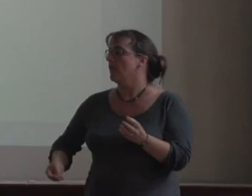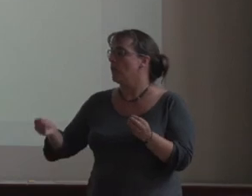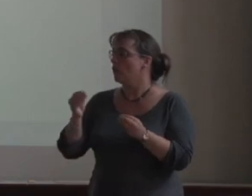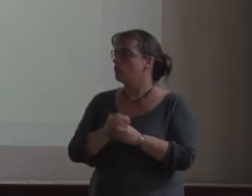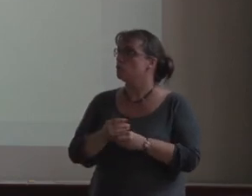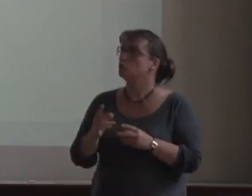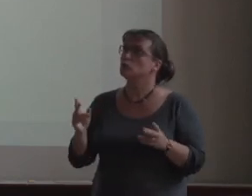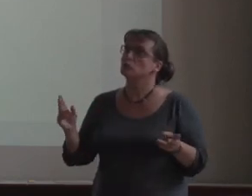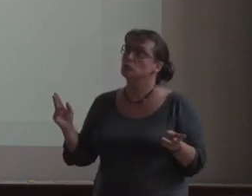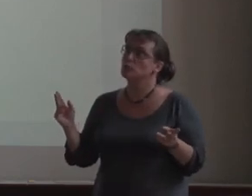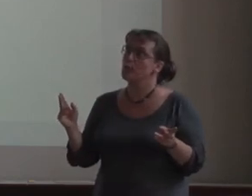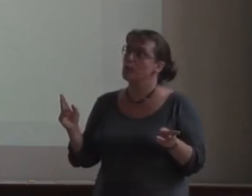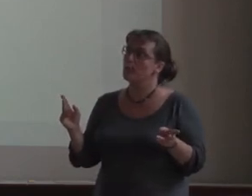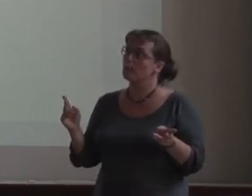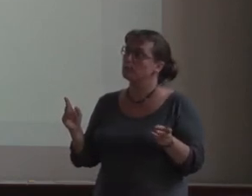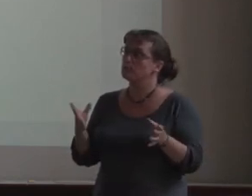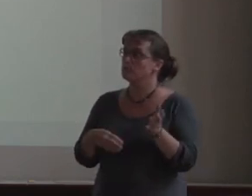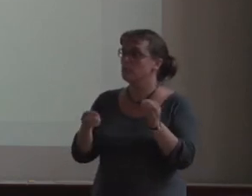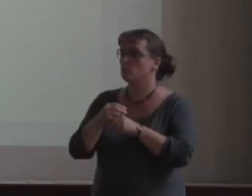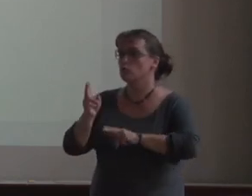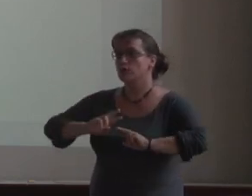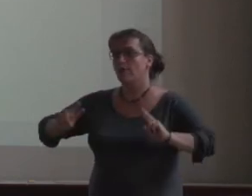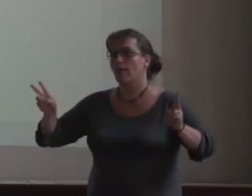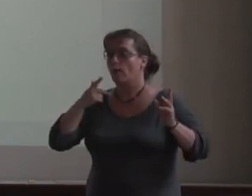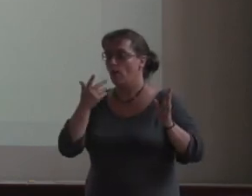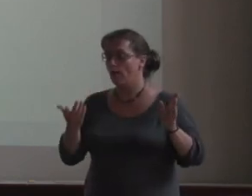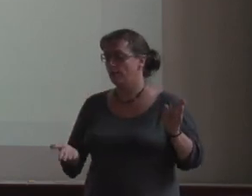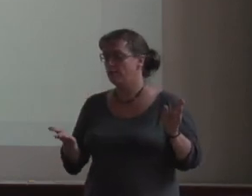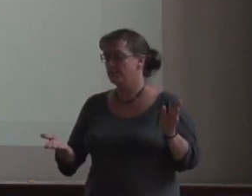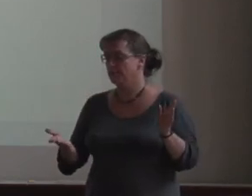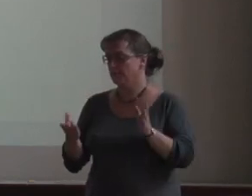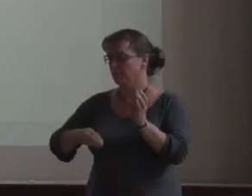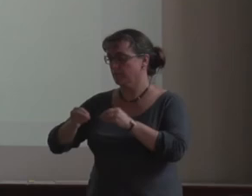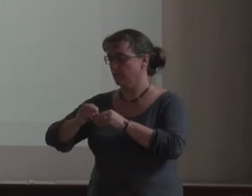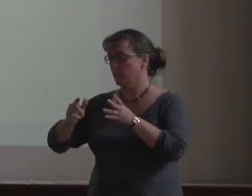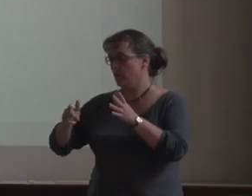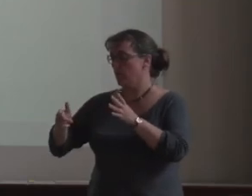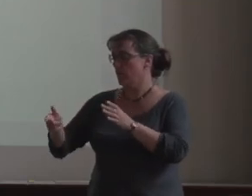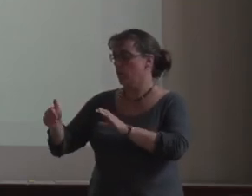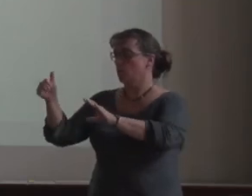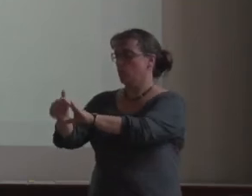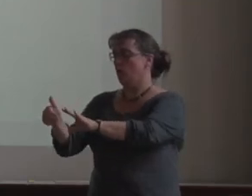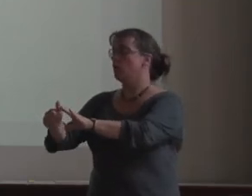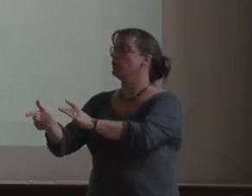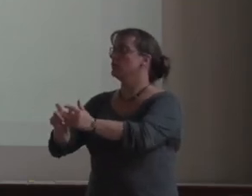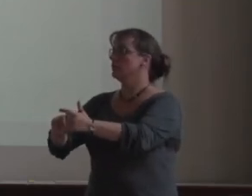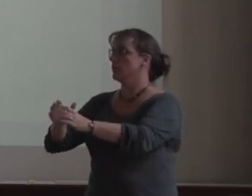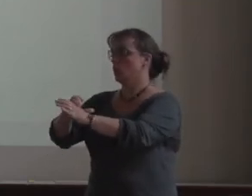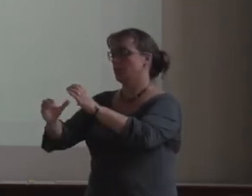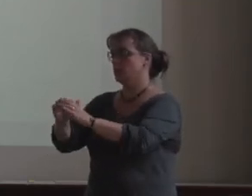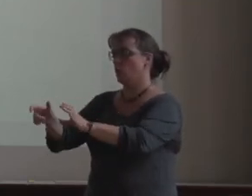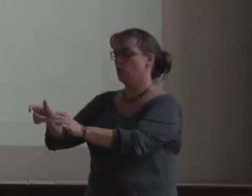tout ce beau monde électronique informatique communique avec un bus CAN, donc un contrôleur area network, qui est un